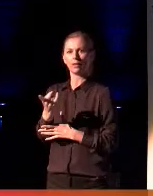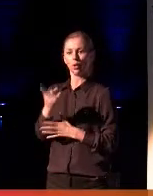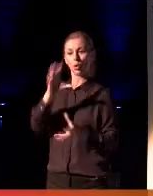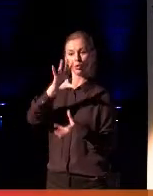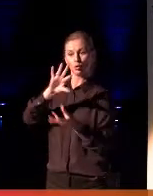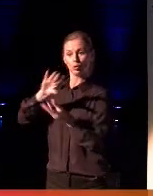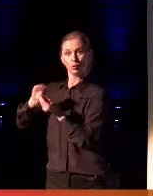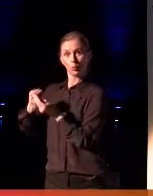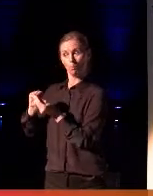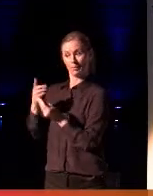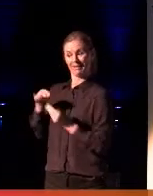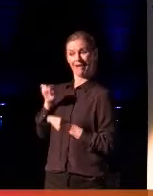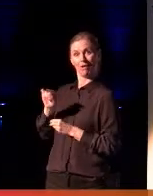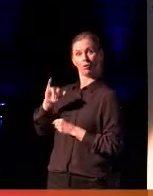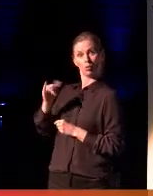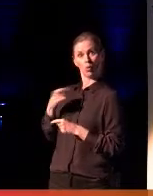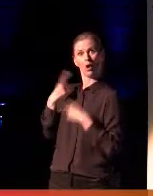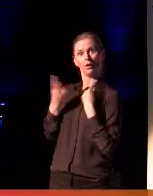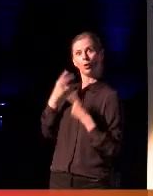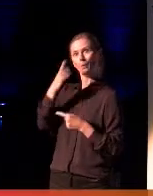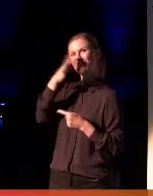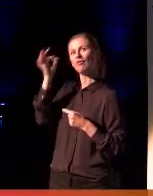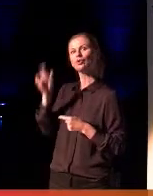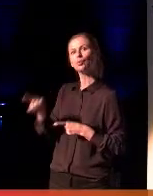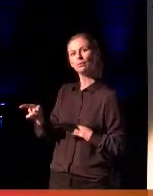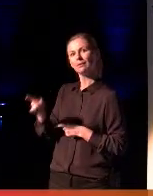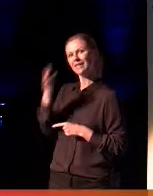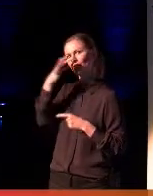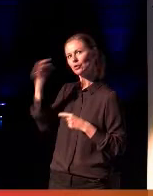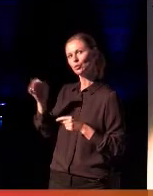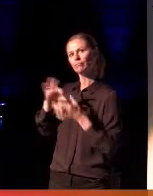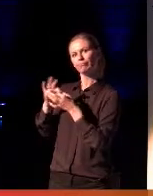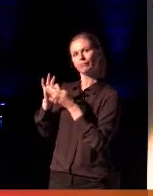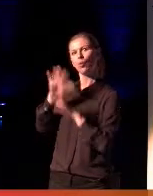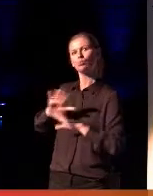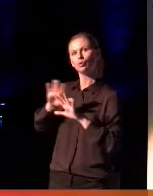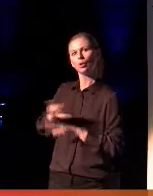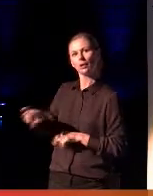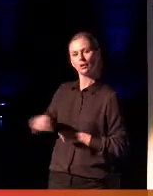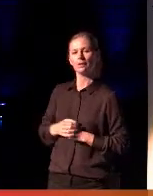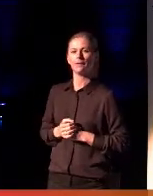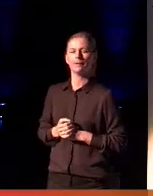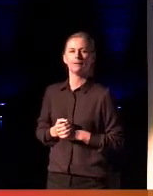på dette her, det handler om innovasjon. Innovasjon i omsorg.